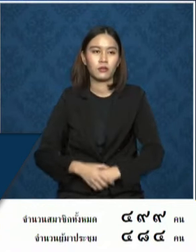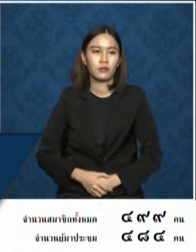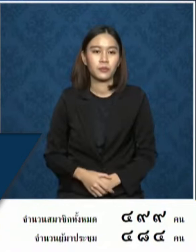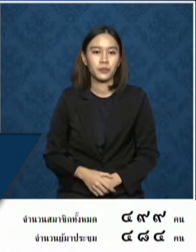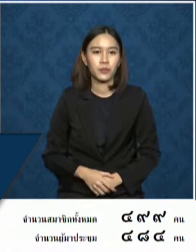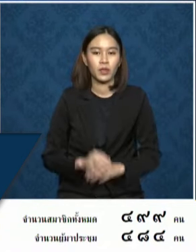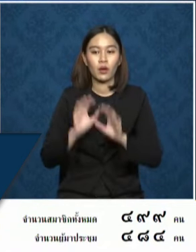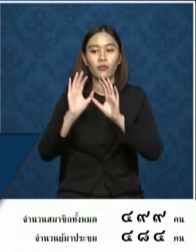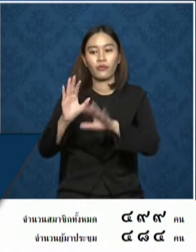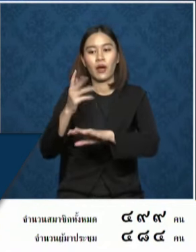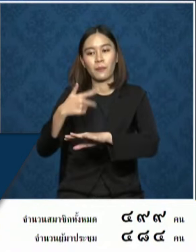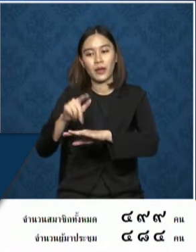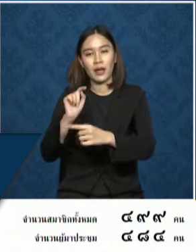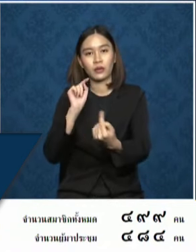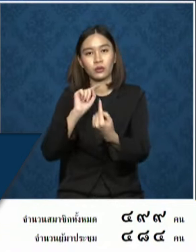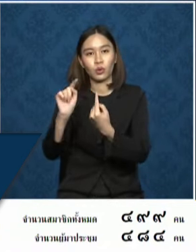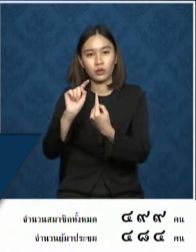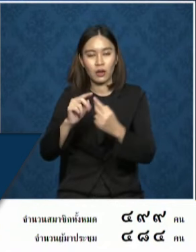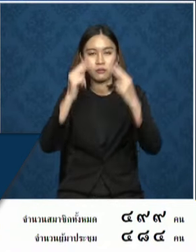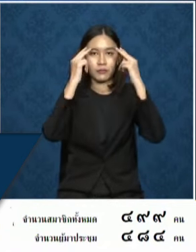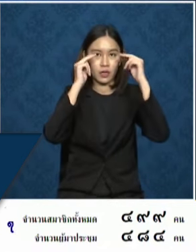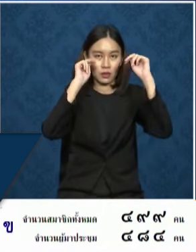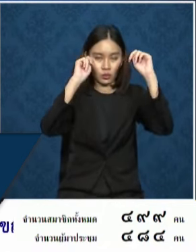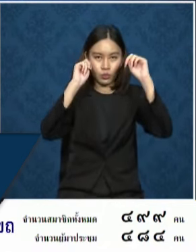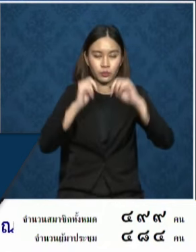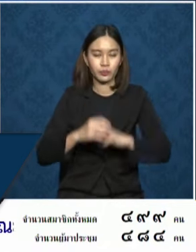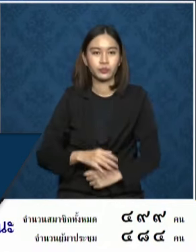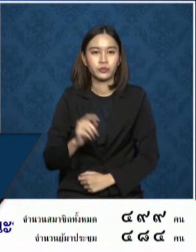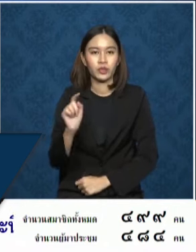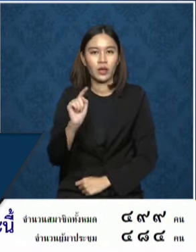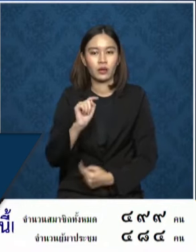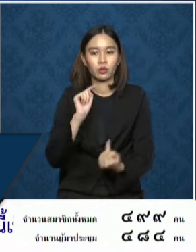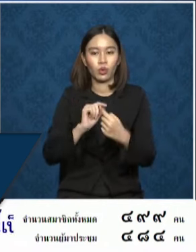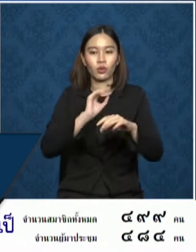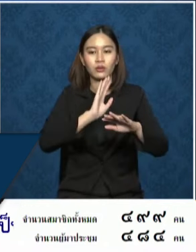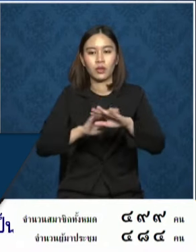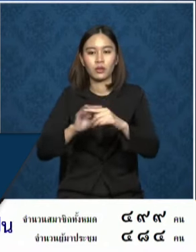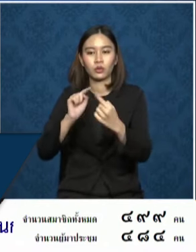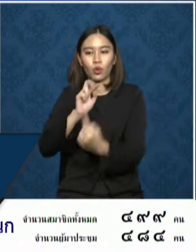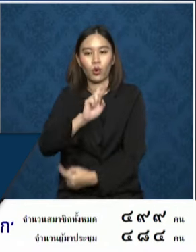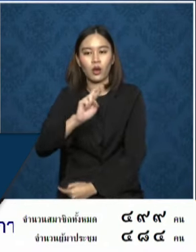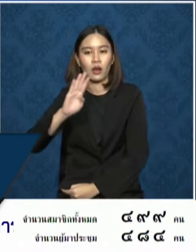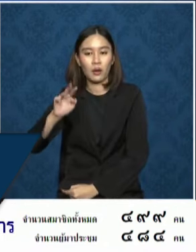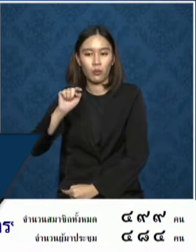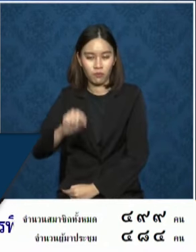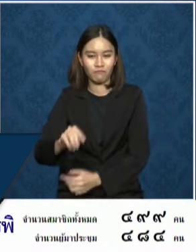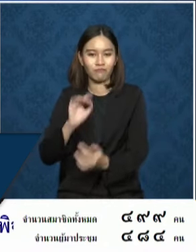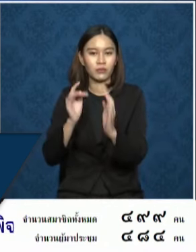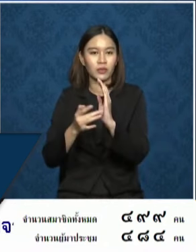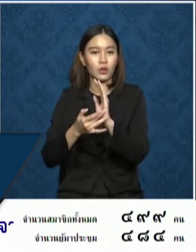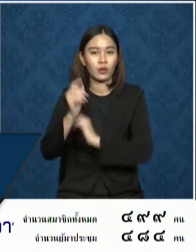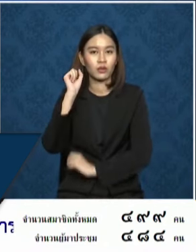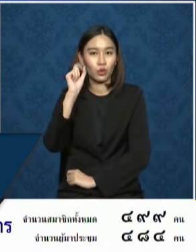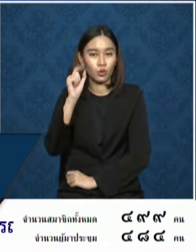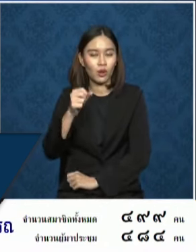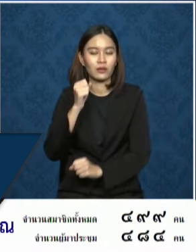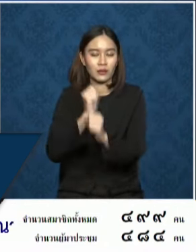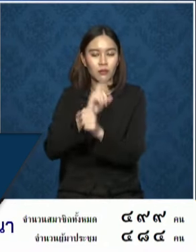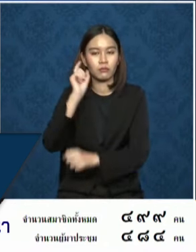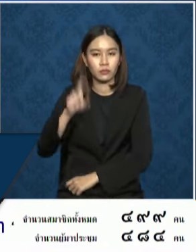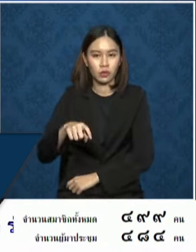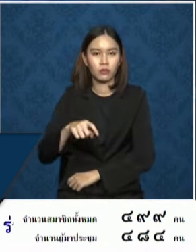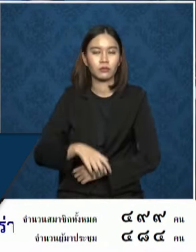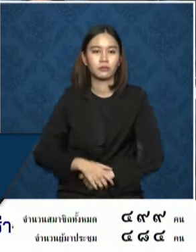ฝากท่านประธานนะครับไปยังท่านนายกรัฐมนตรีนะครับว่าการเตือนภัยผ่านระบบเซลล์ด Castingนะครับต้อง